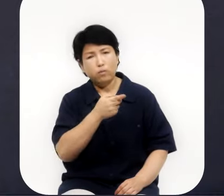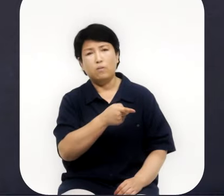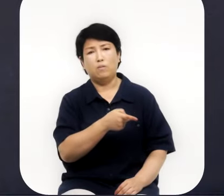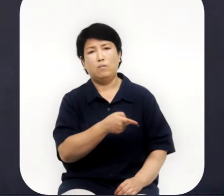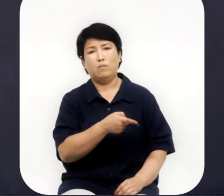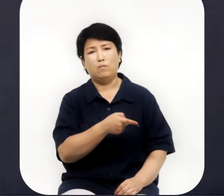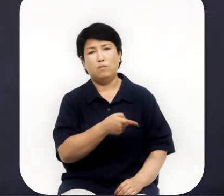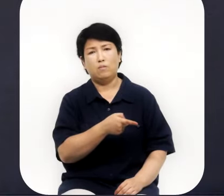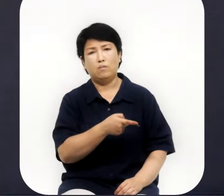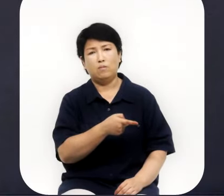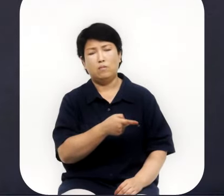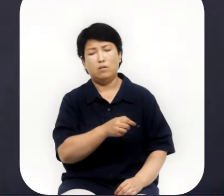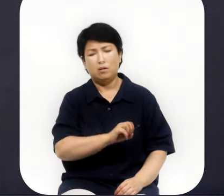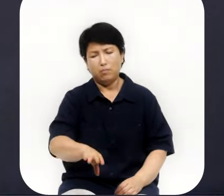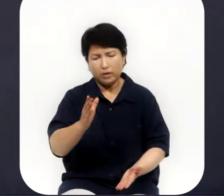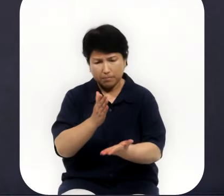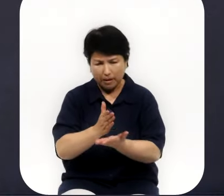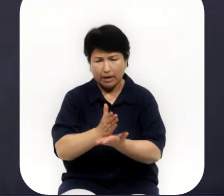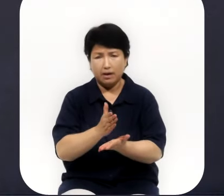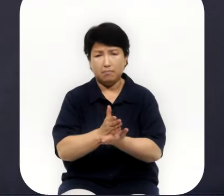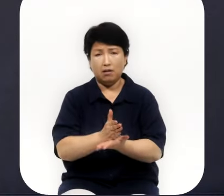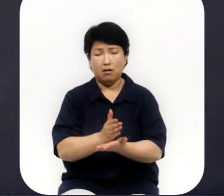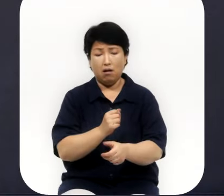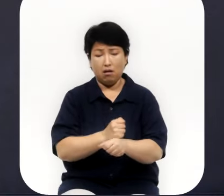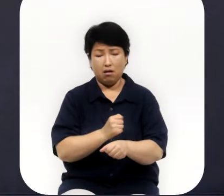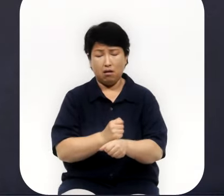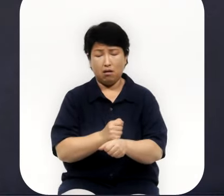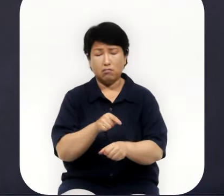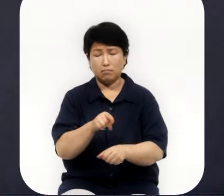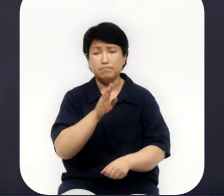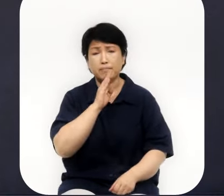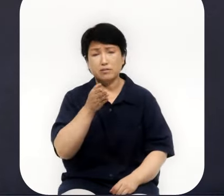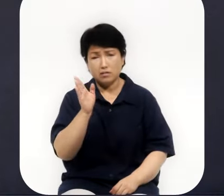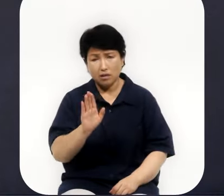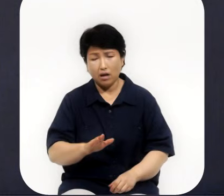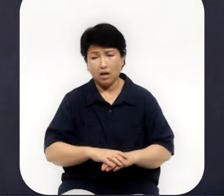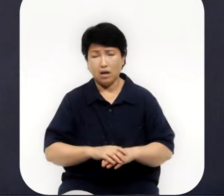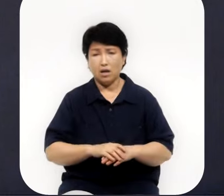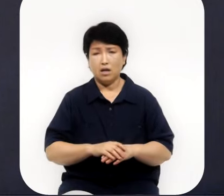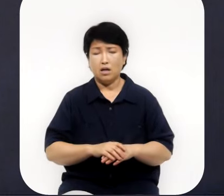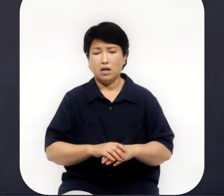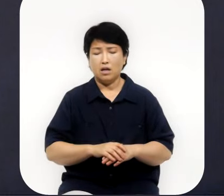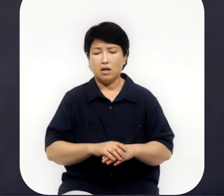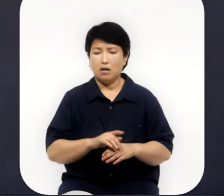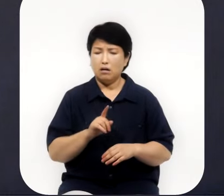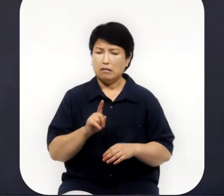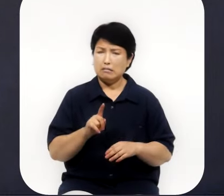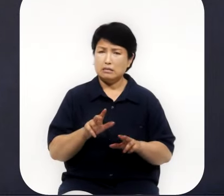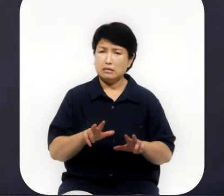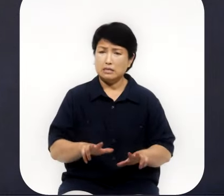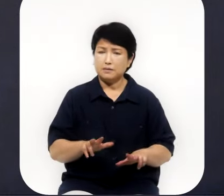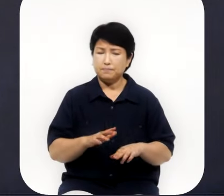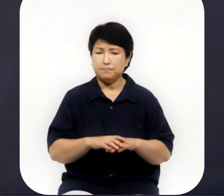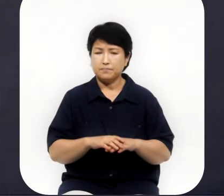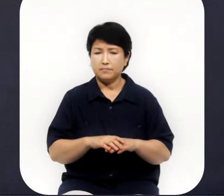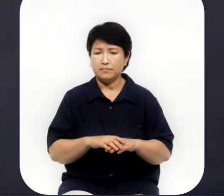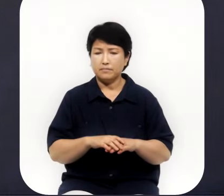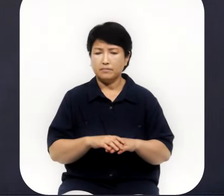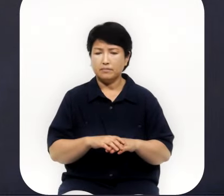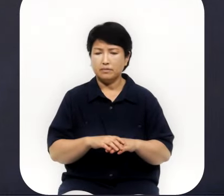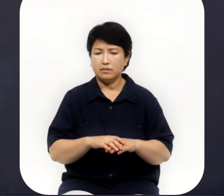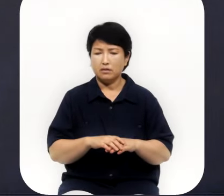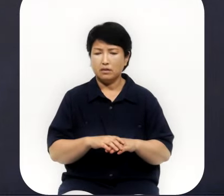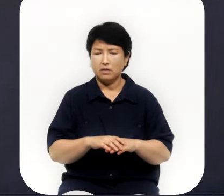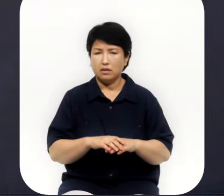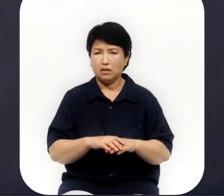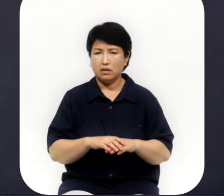않는 게 좋다는 입장을 가져야 되는데 이 정도로 지금 희석된 또는 그